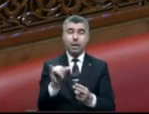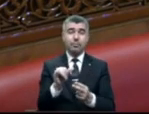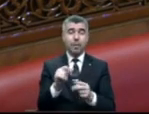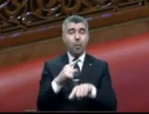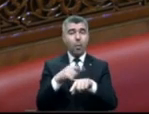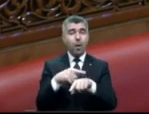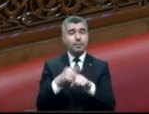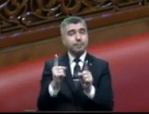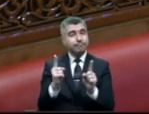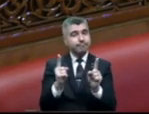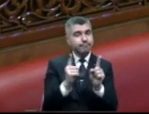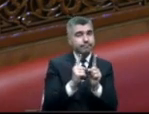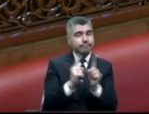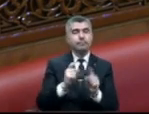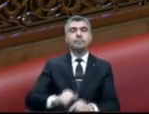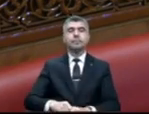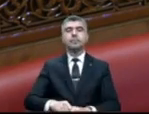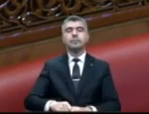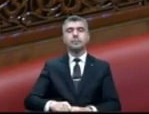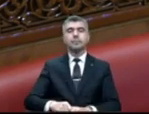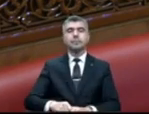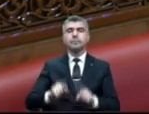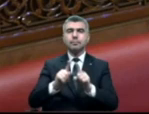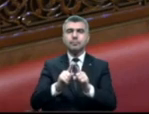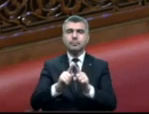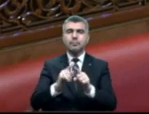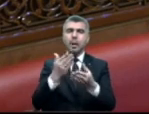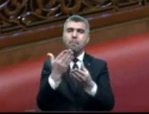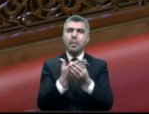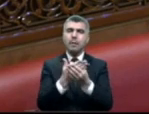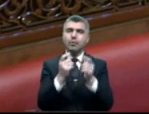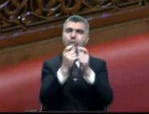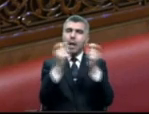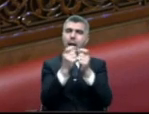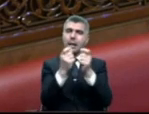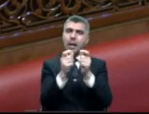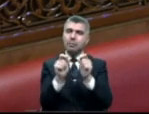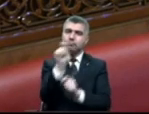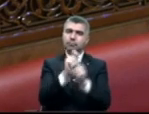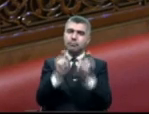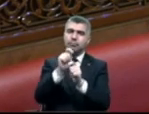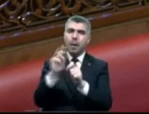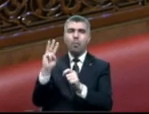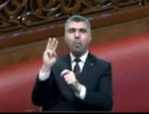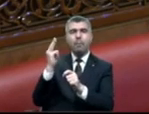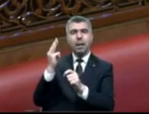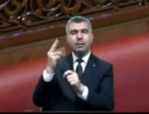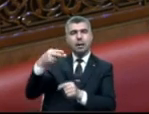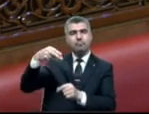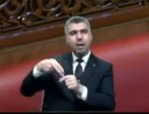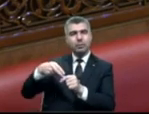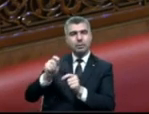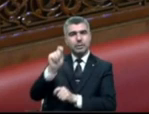جد وجيز. فملف شركة لاسمير هو ملف استثماري مهم يجب التعاطي معه بشكل معقل،